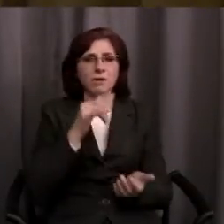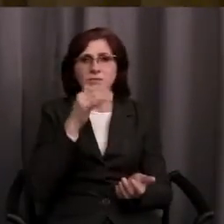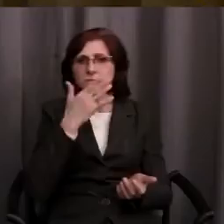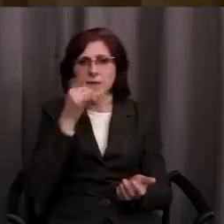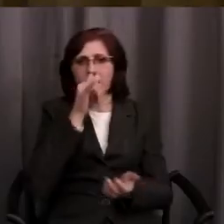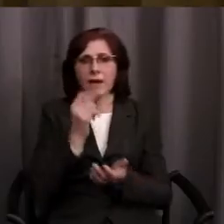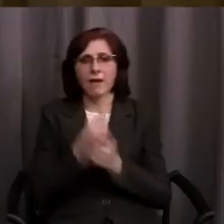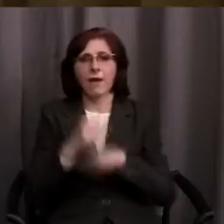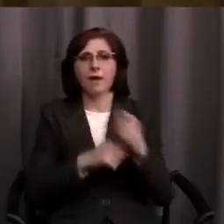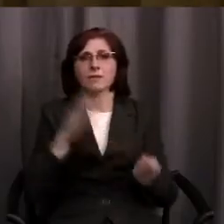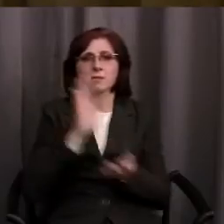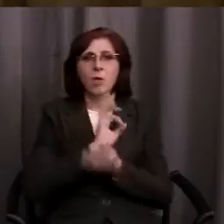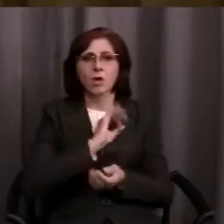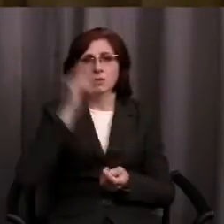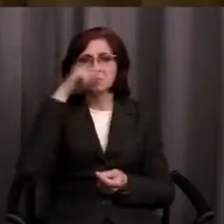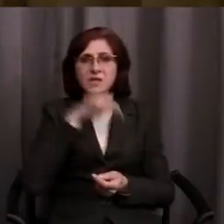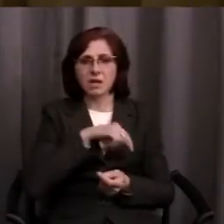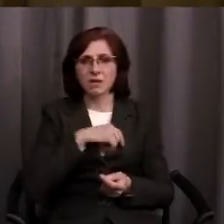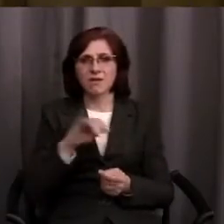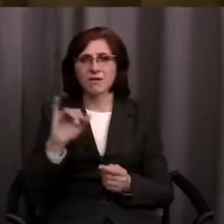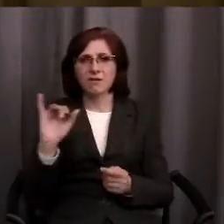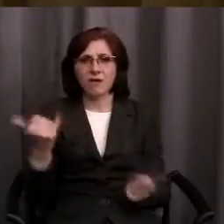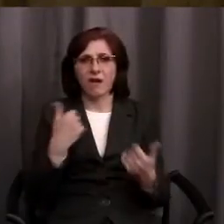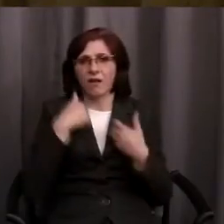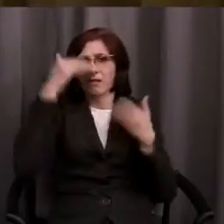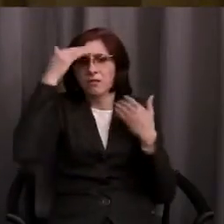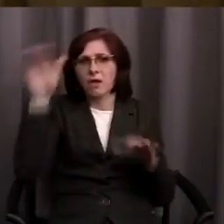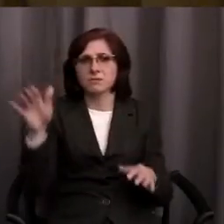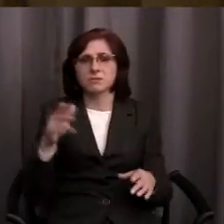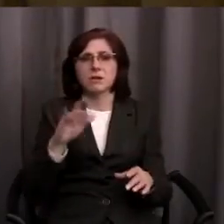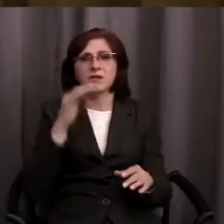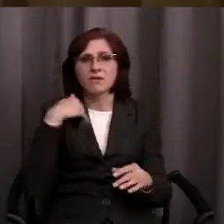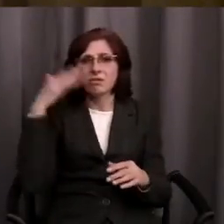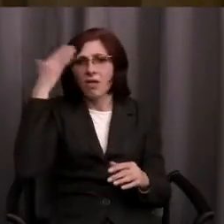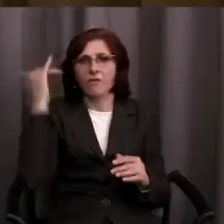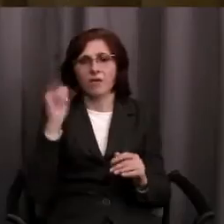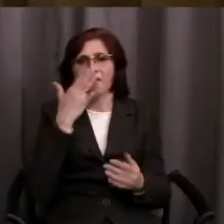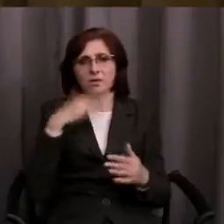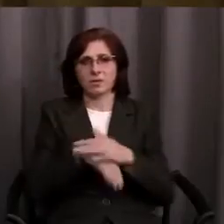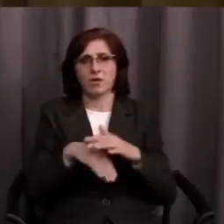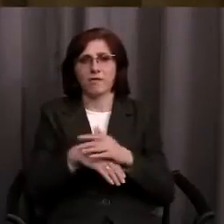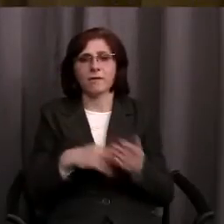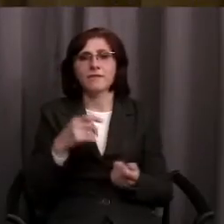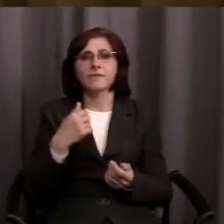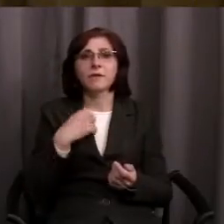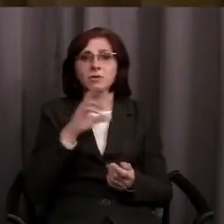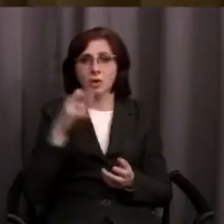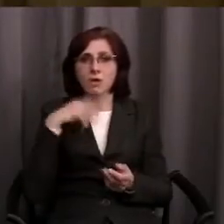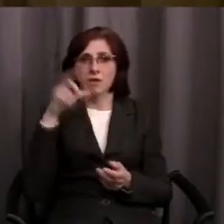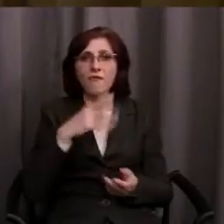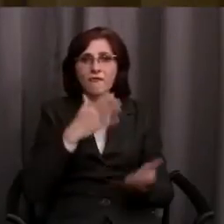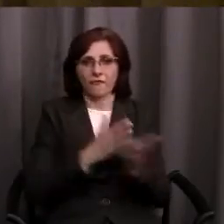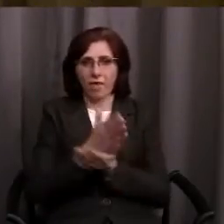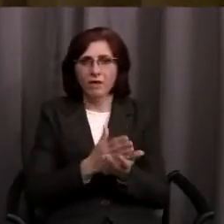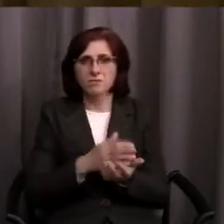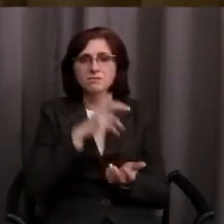psychicznie pewnej sytuacji, o której nic nie wiedzą. Naprawdę nie wiedzą i nie są w stanie uwierzyć